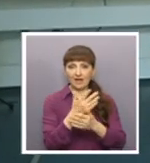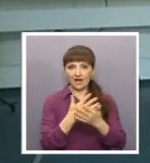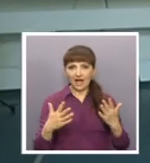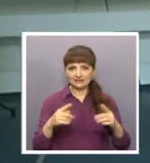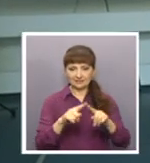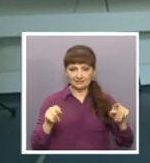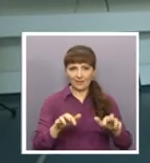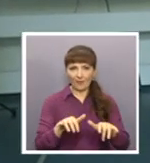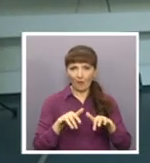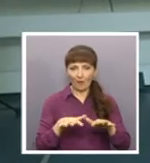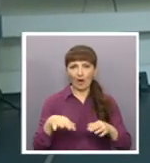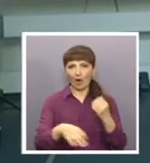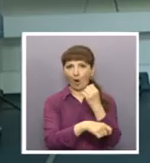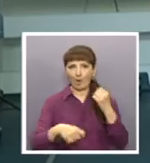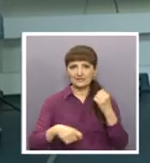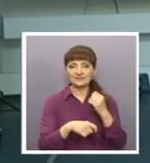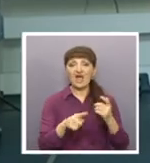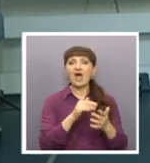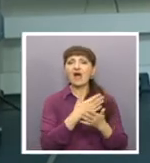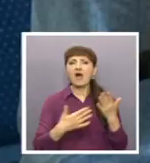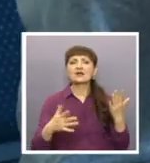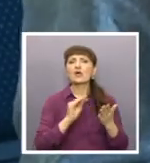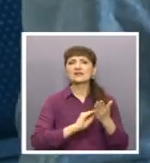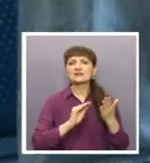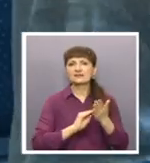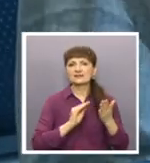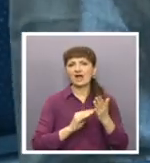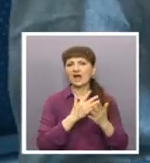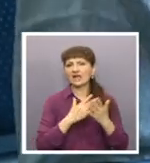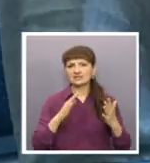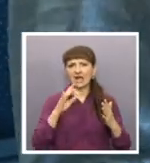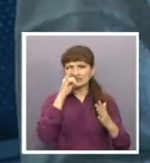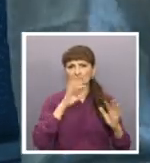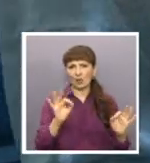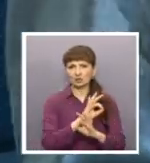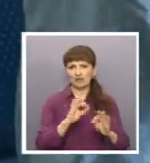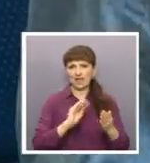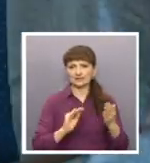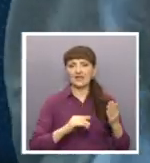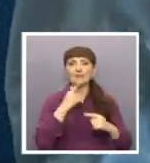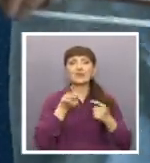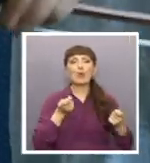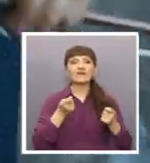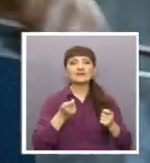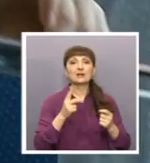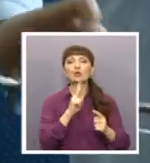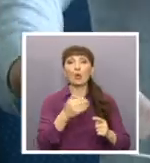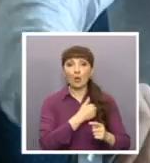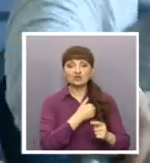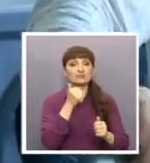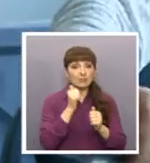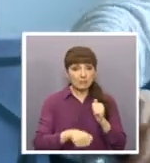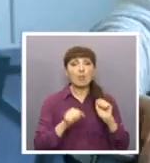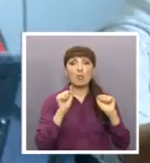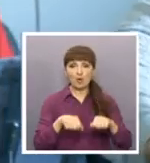сазгене и наркобызе. В репертуаре ансамбля произведения Курмангазы, Татимбета, Сугура. По словам руководителя, в наше время каждый желающий может